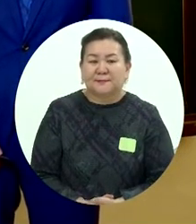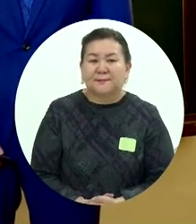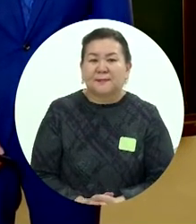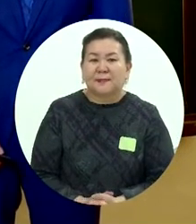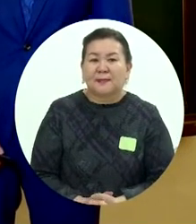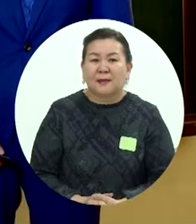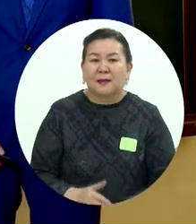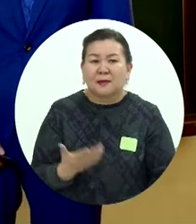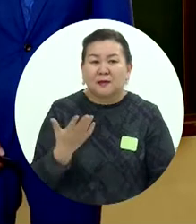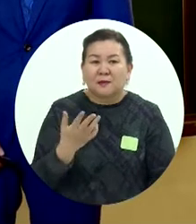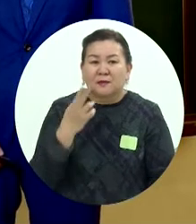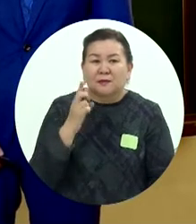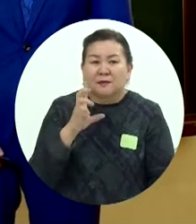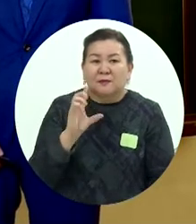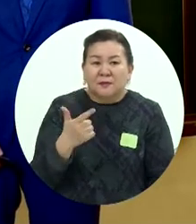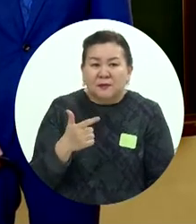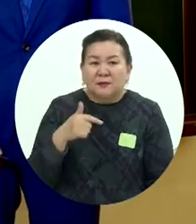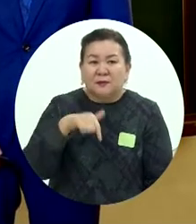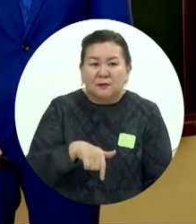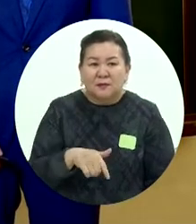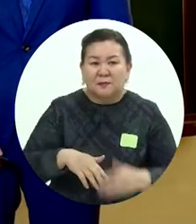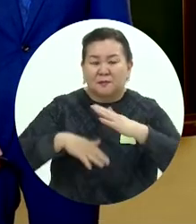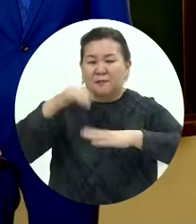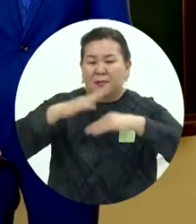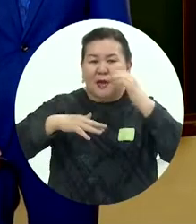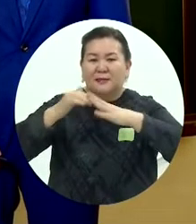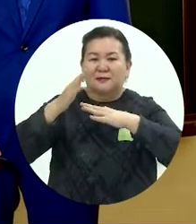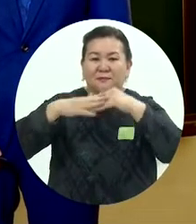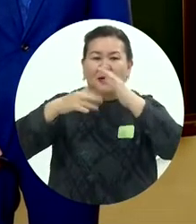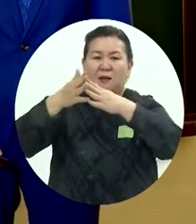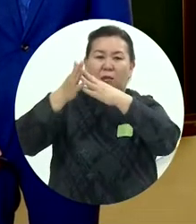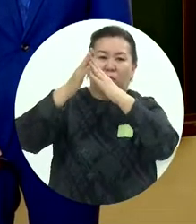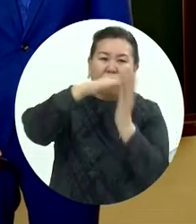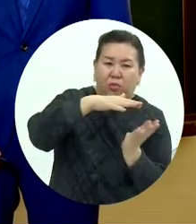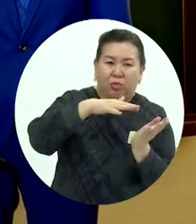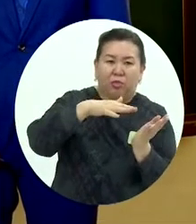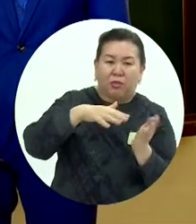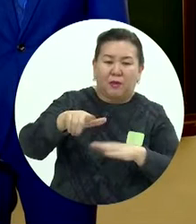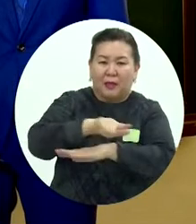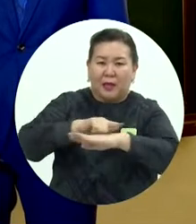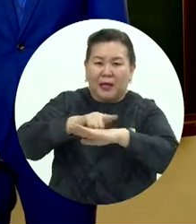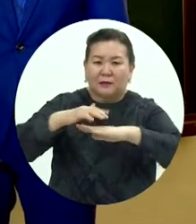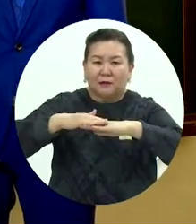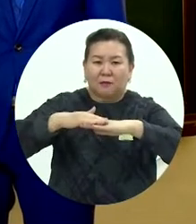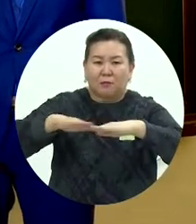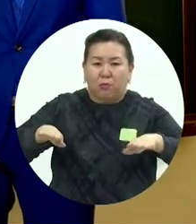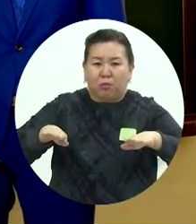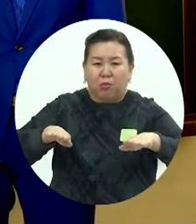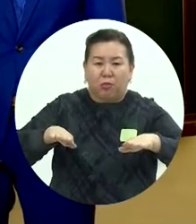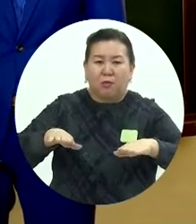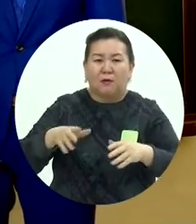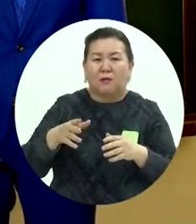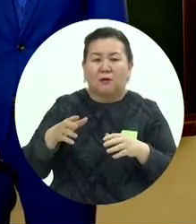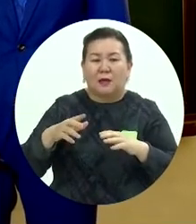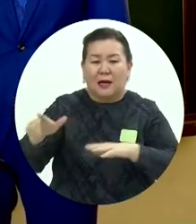За цэвдэг процессын нөлөөгөөр байшин барилга нурах, доош суух, зам автозам эвдрэх, гадаргын хэлбэр өөрчлөгдөх